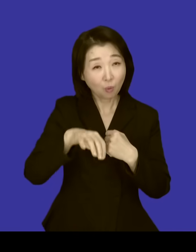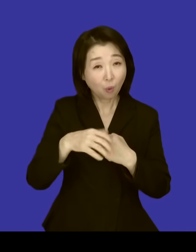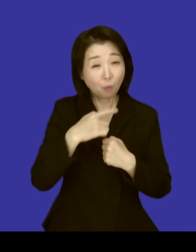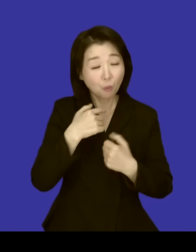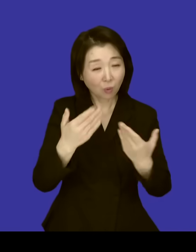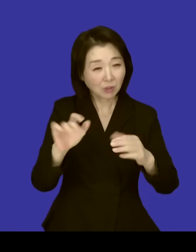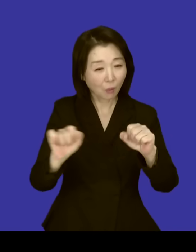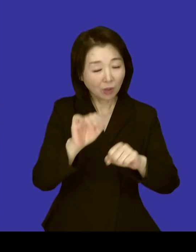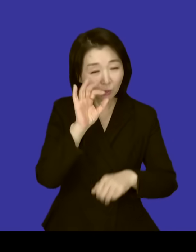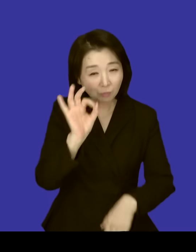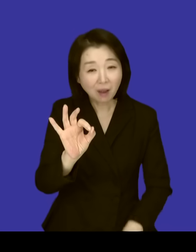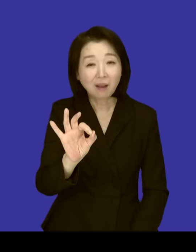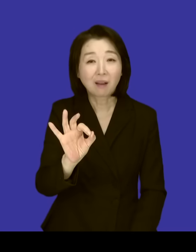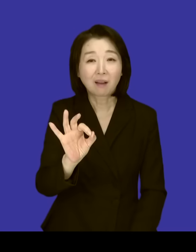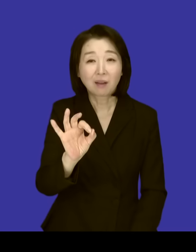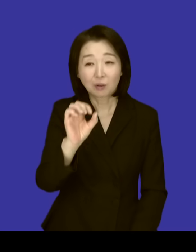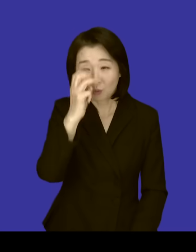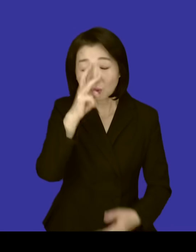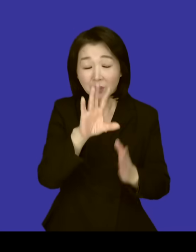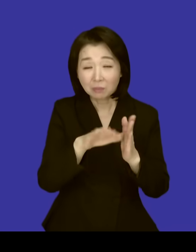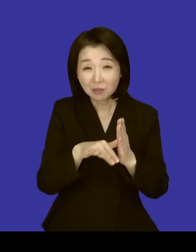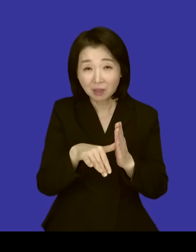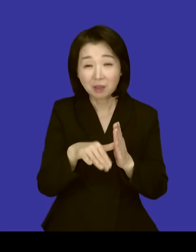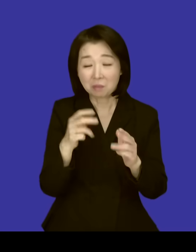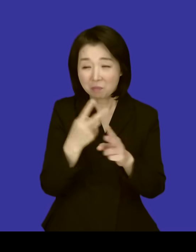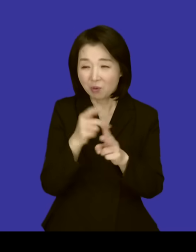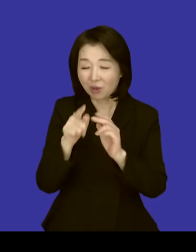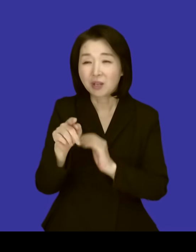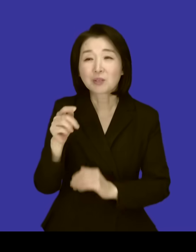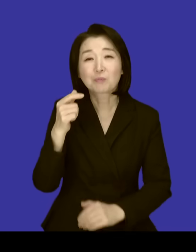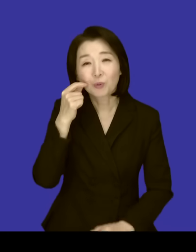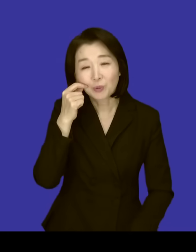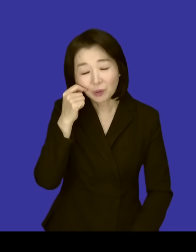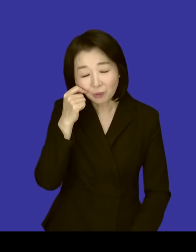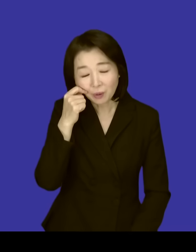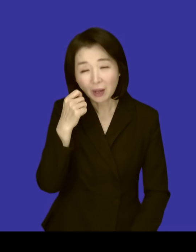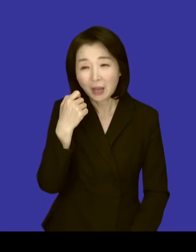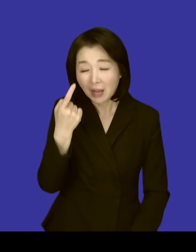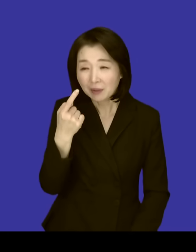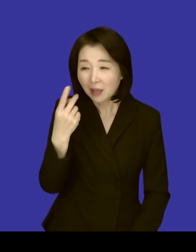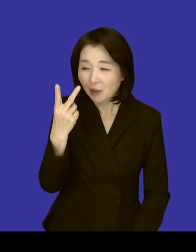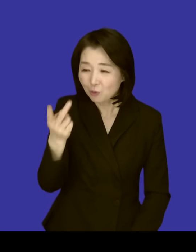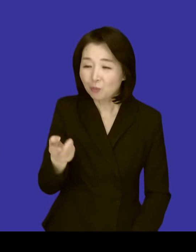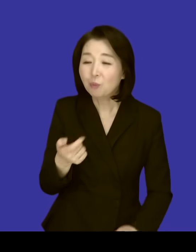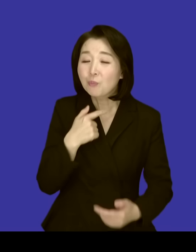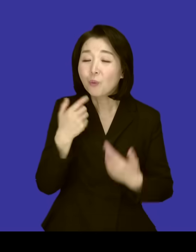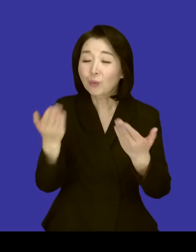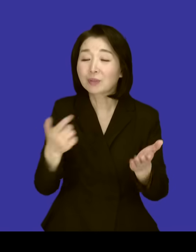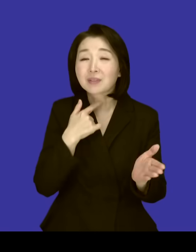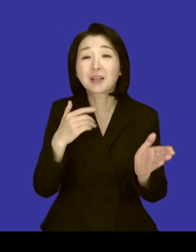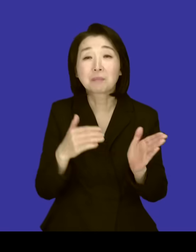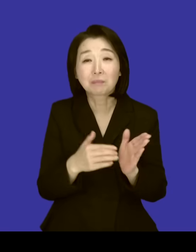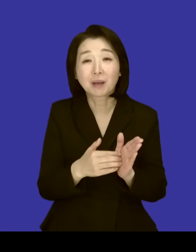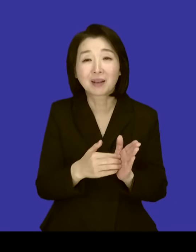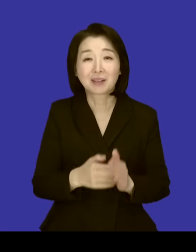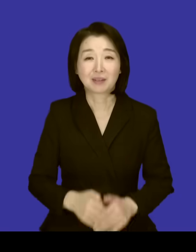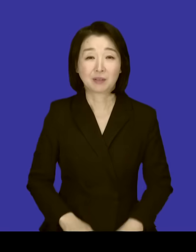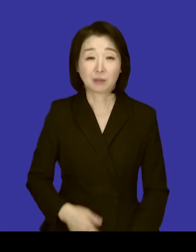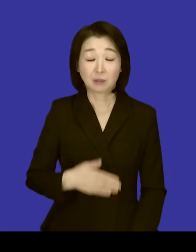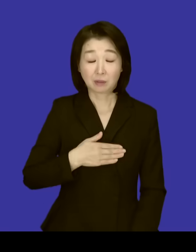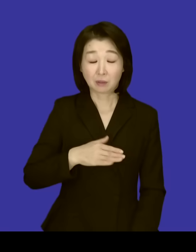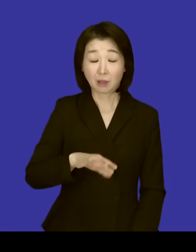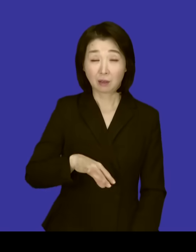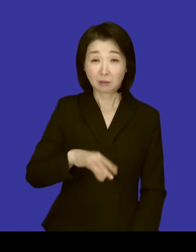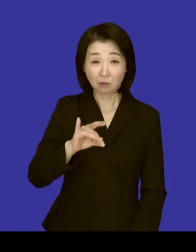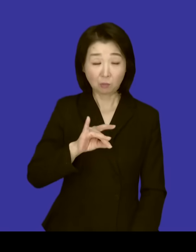직접 봐라. 네, 그래서 고3 때 매주 가진 못했고 한 달에 네. 한두 번 정도 이제 가서 봉사활동 했는데 처음에는 이제 제가